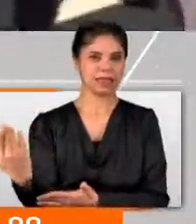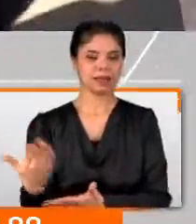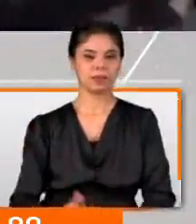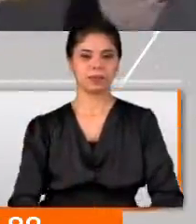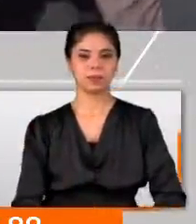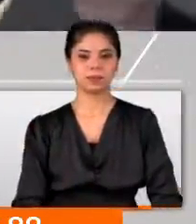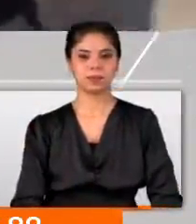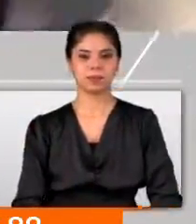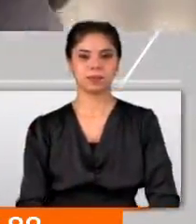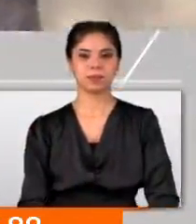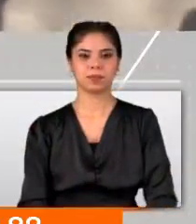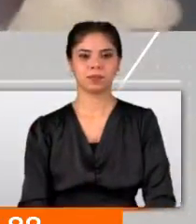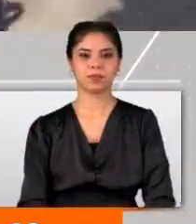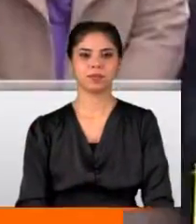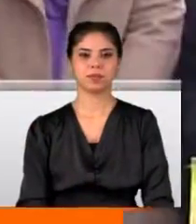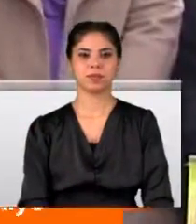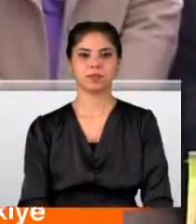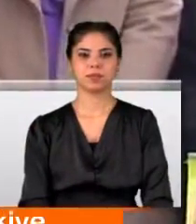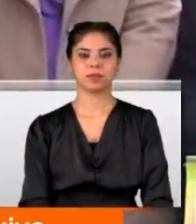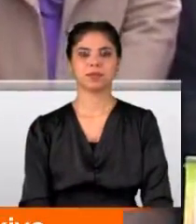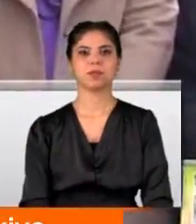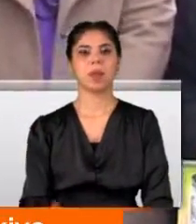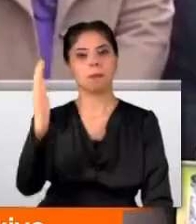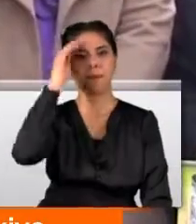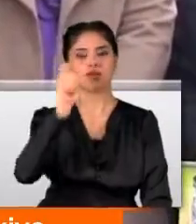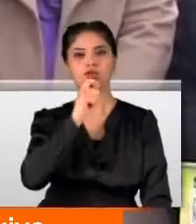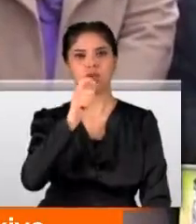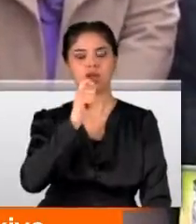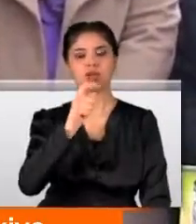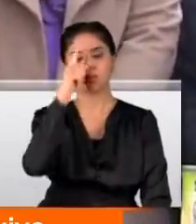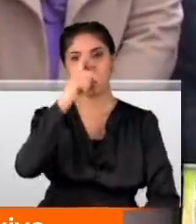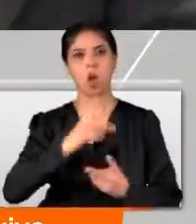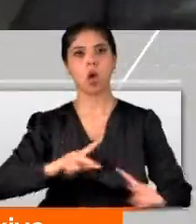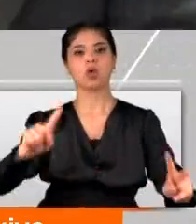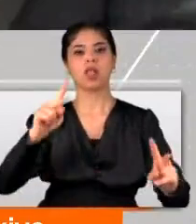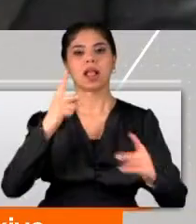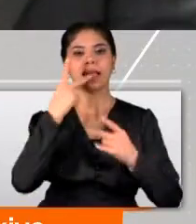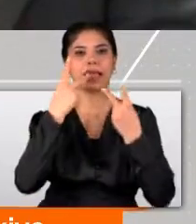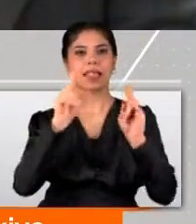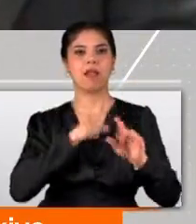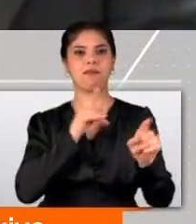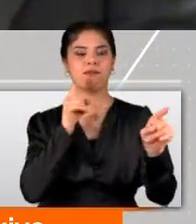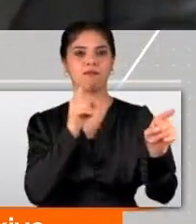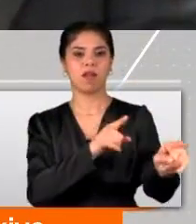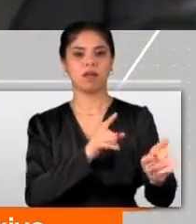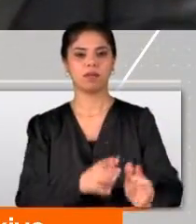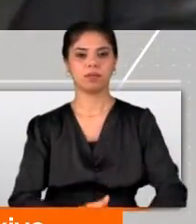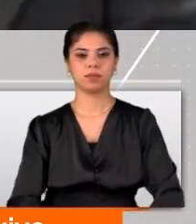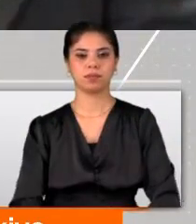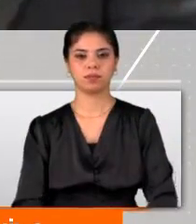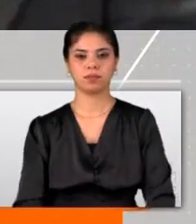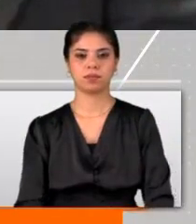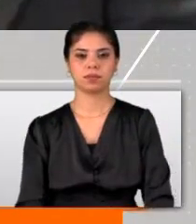bakanlık verilebilir. Buradan bunu anlıyorum. Elbette verilebilir. Danışmanından da özerklik itirafı geldi. Yerel